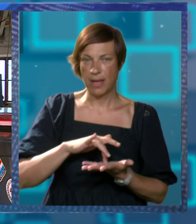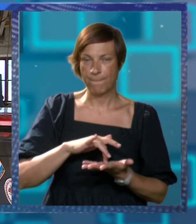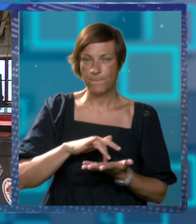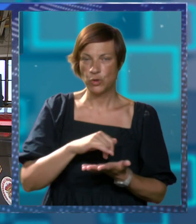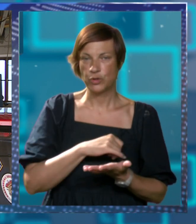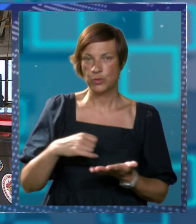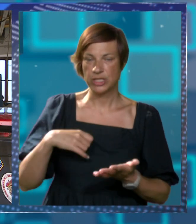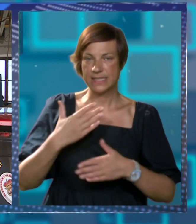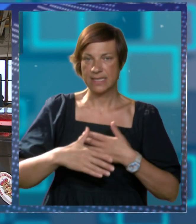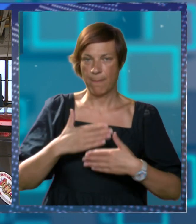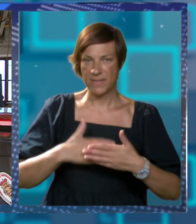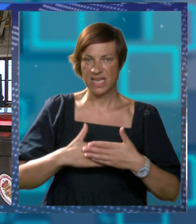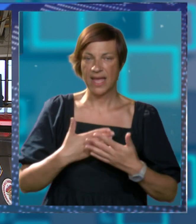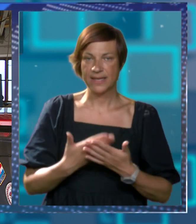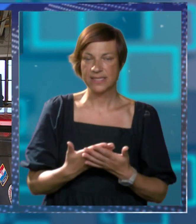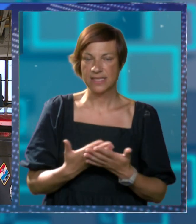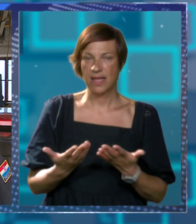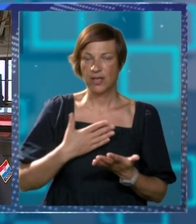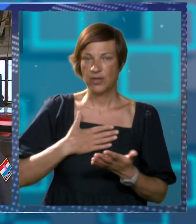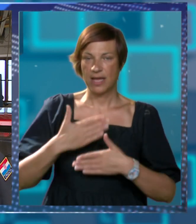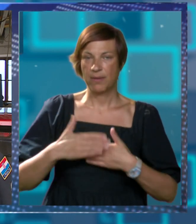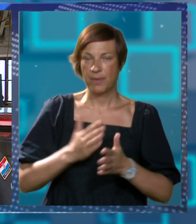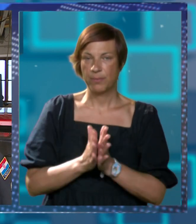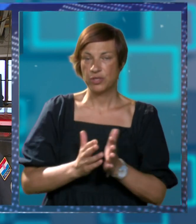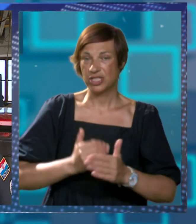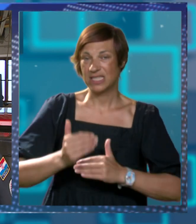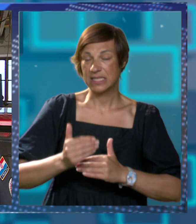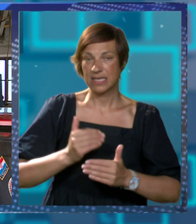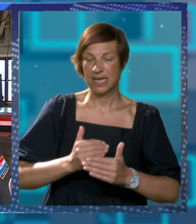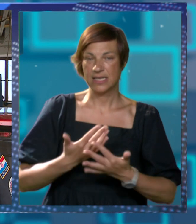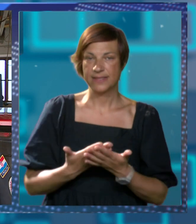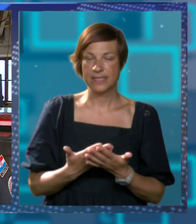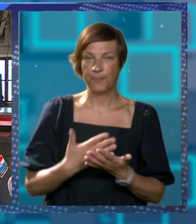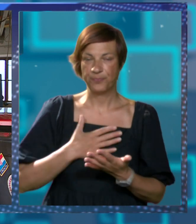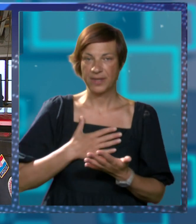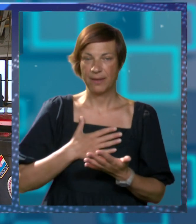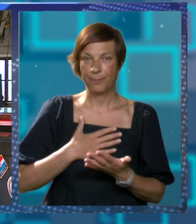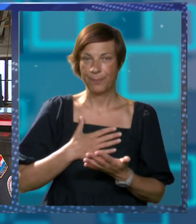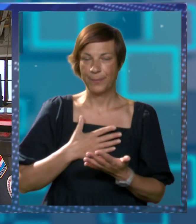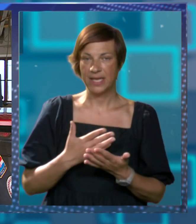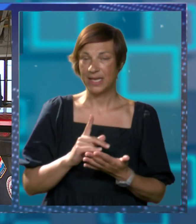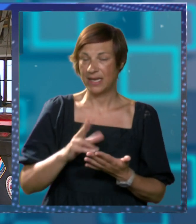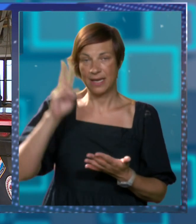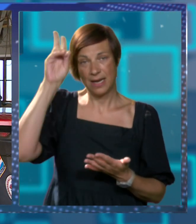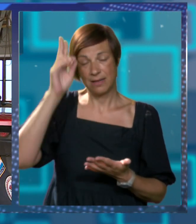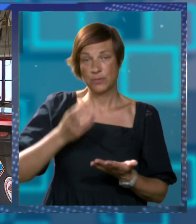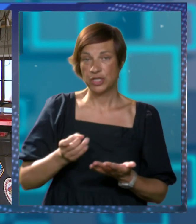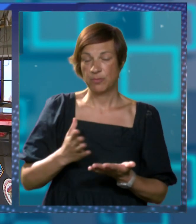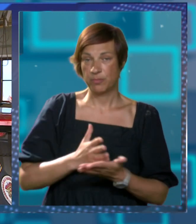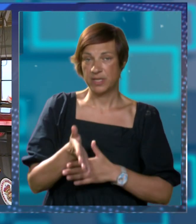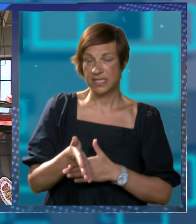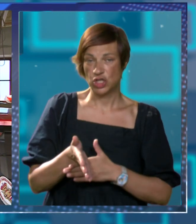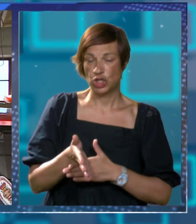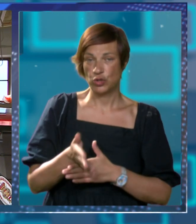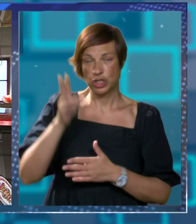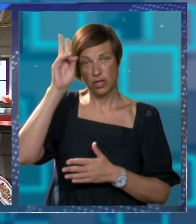područje, područje same granice. Znači, ako nama požar nastane iza granice, mi do njega ne možemo baš brzo